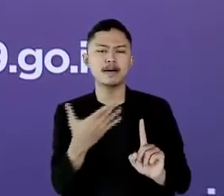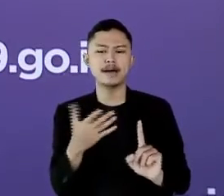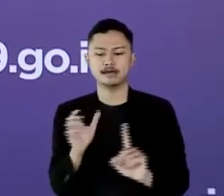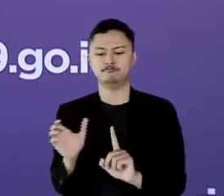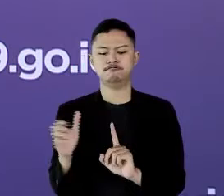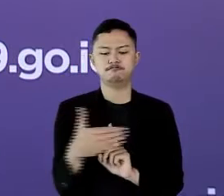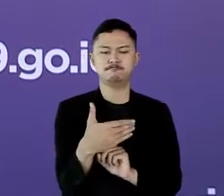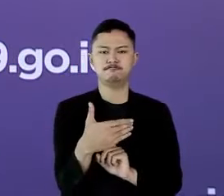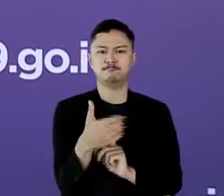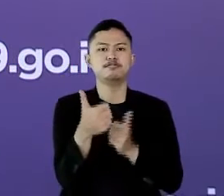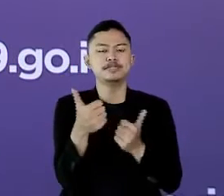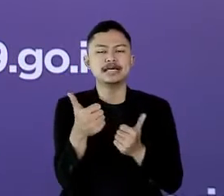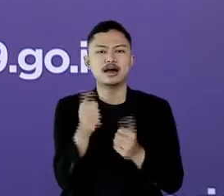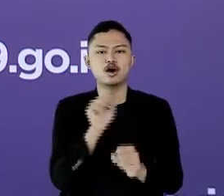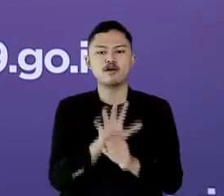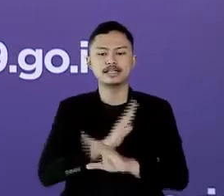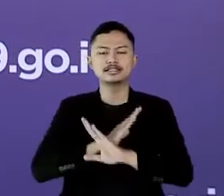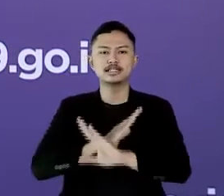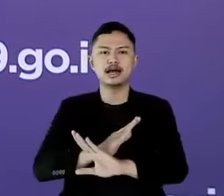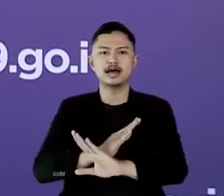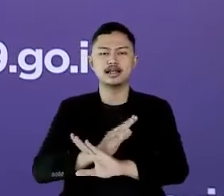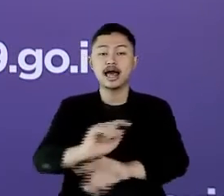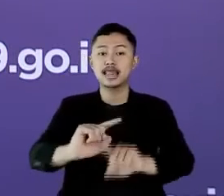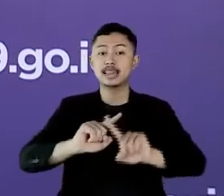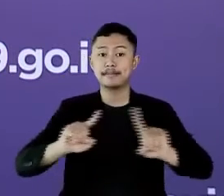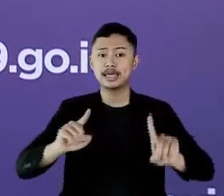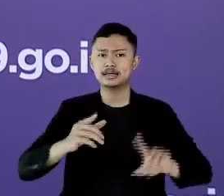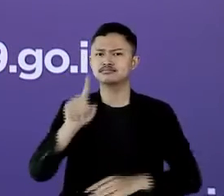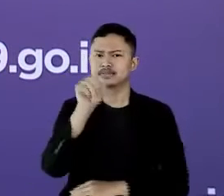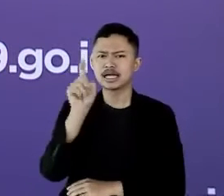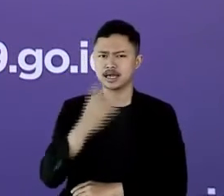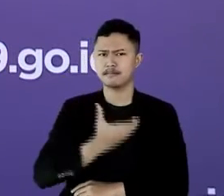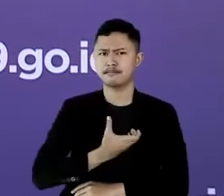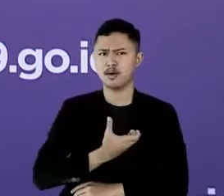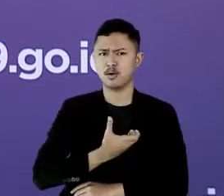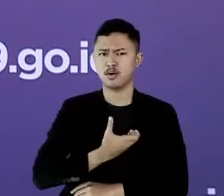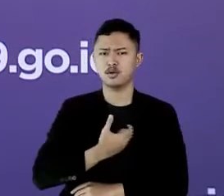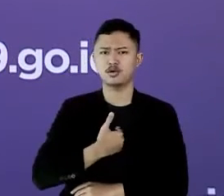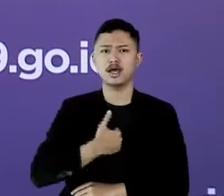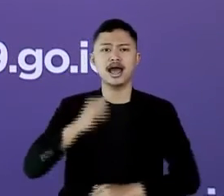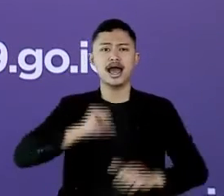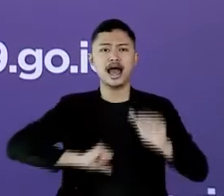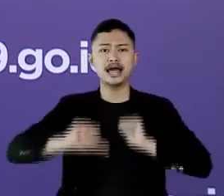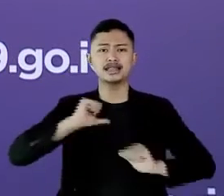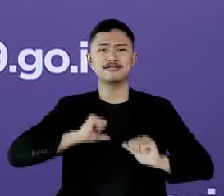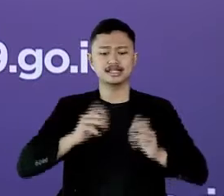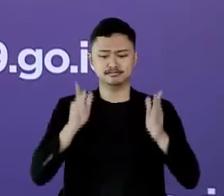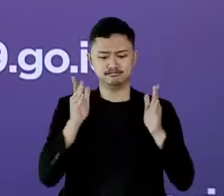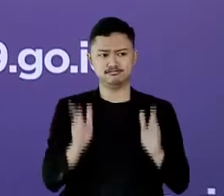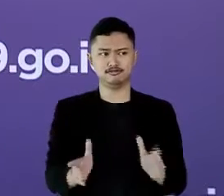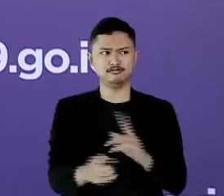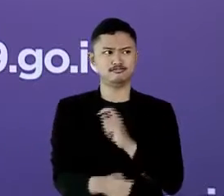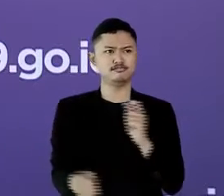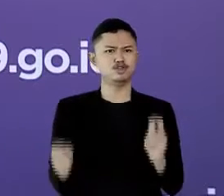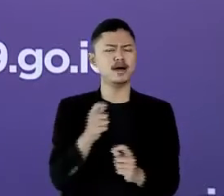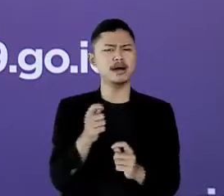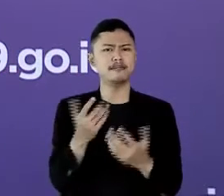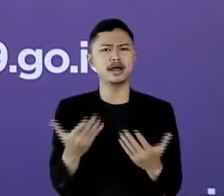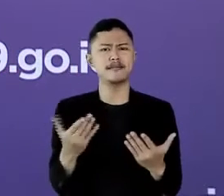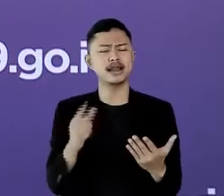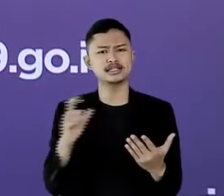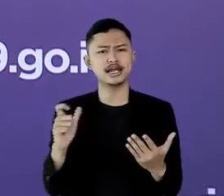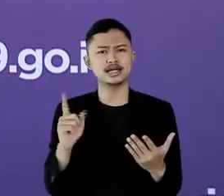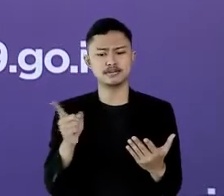dari paparan COVID-19. Nah, yang kemudian ingin saya tanyakan adalah mengapa perubahan perilaku ini merupakan modal utama agar kita